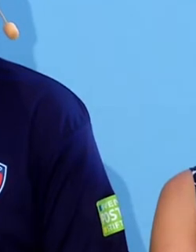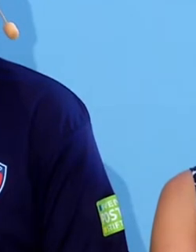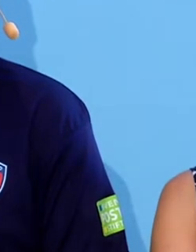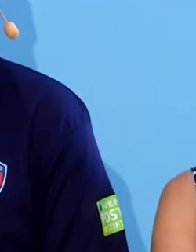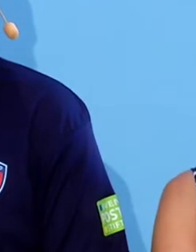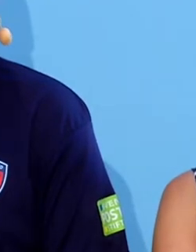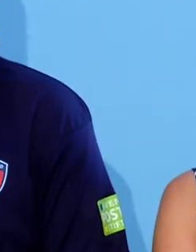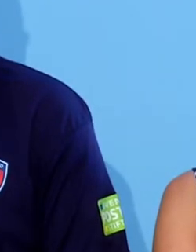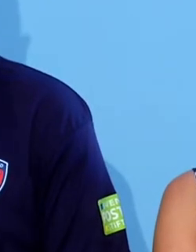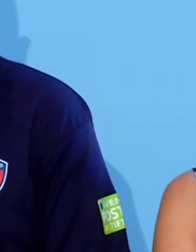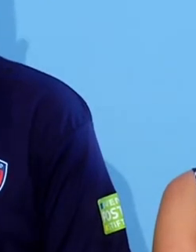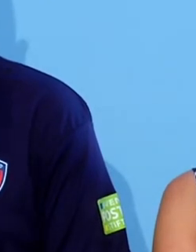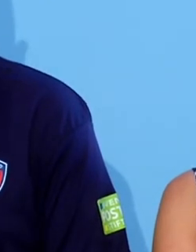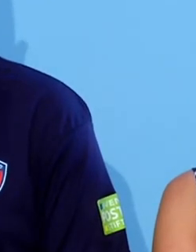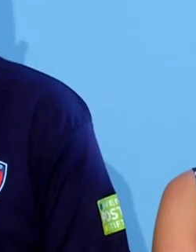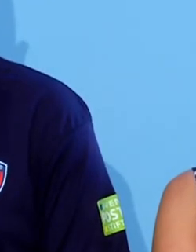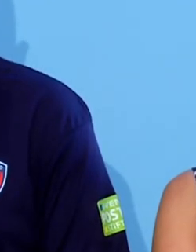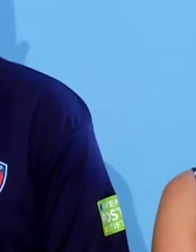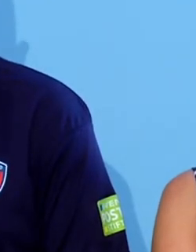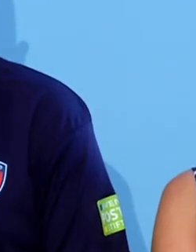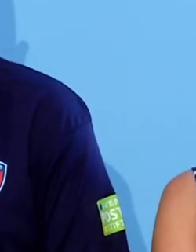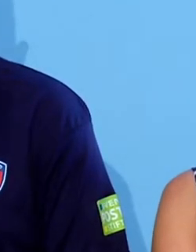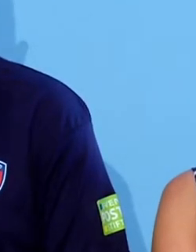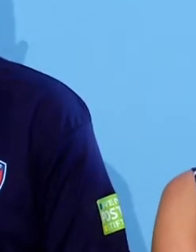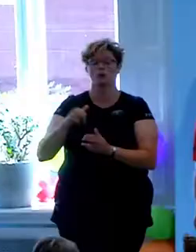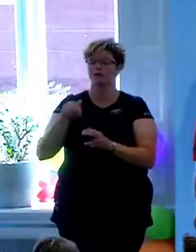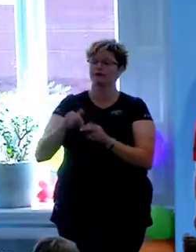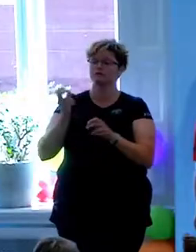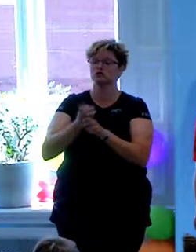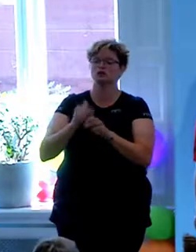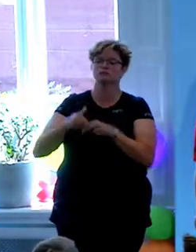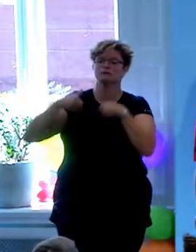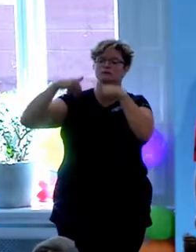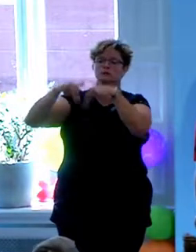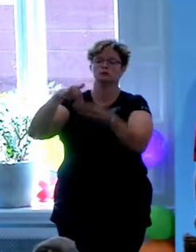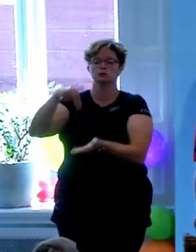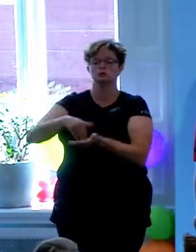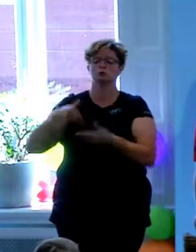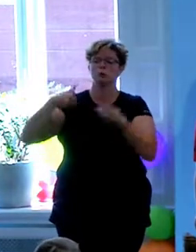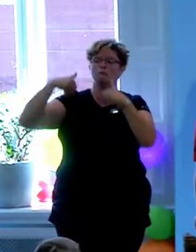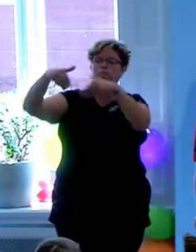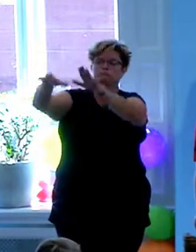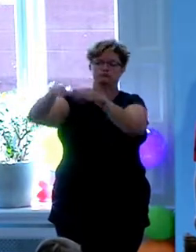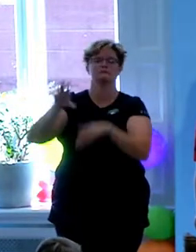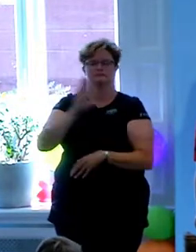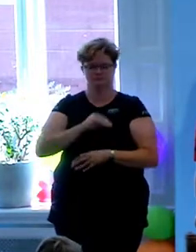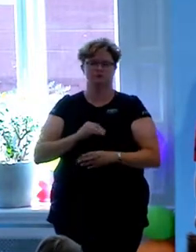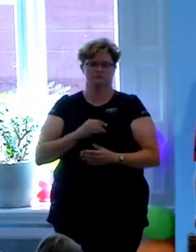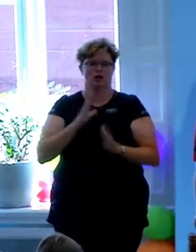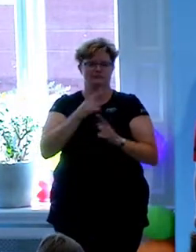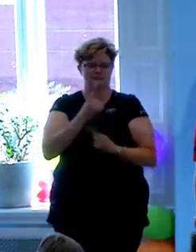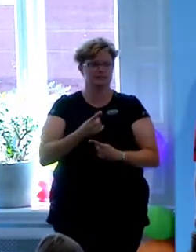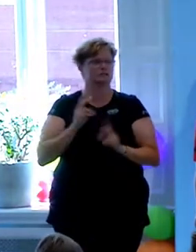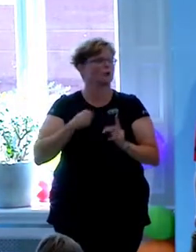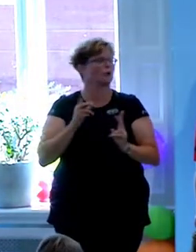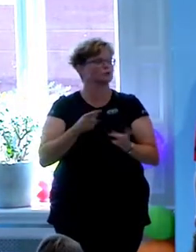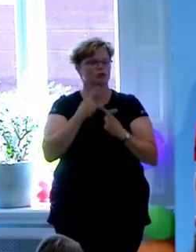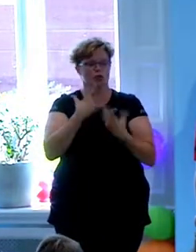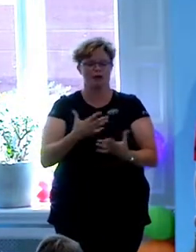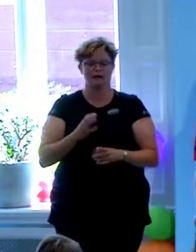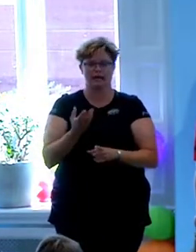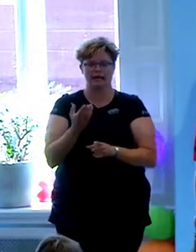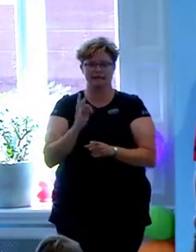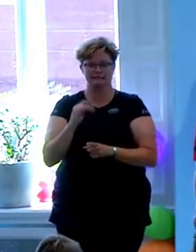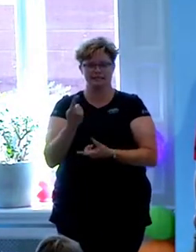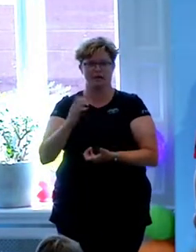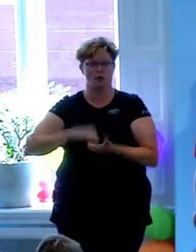enligt GDPR, är det någon som inte vill vara med på detta, så får man hålla sig lite längre bak i lokalen. Så är detta sagt. Jag vill också säga att det är